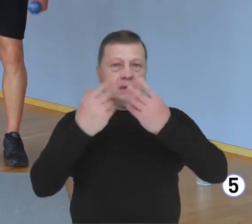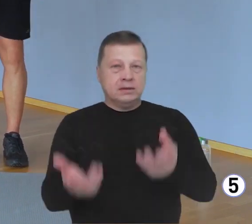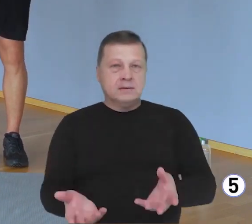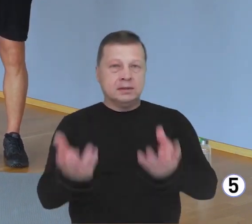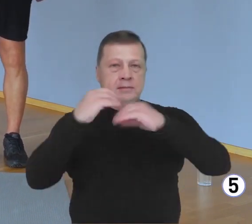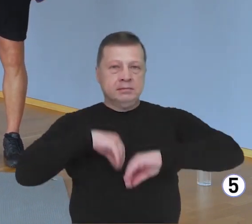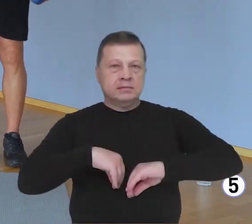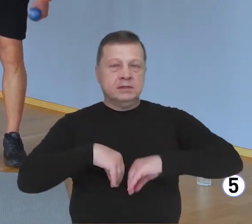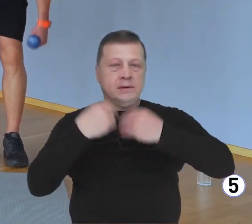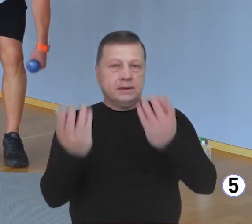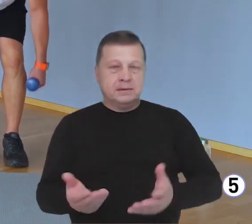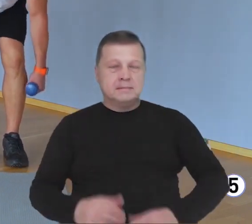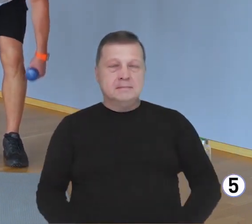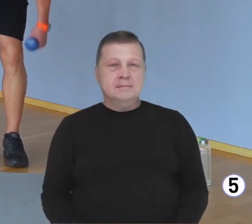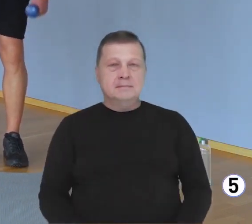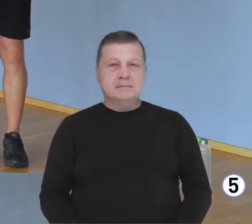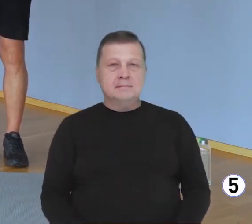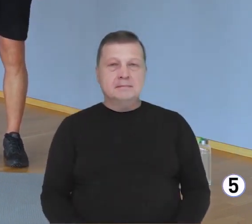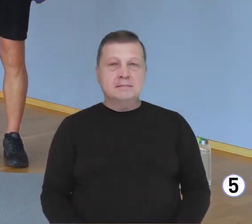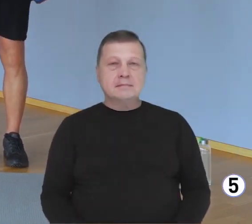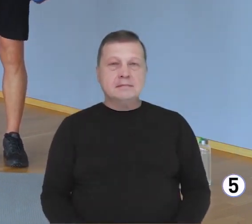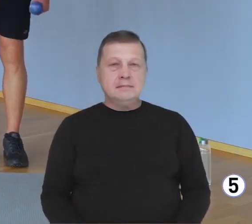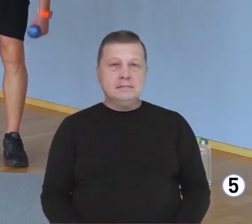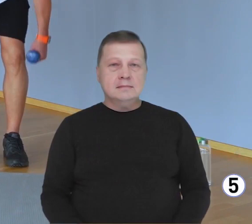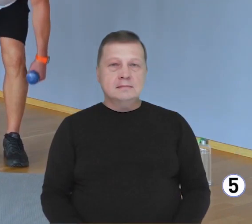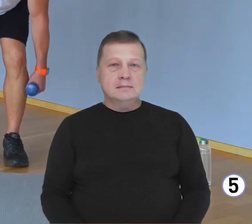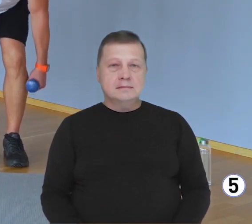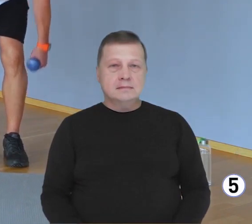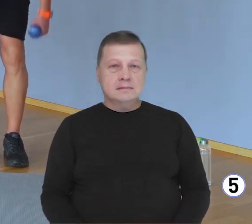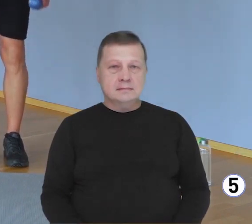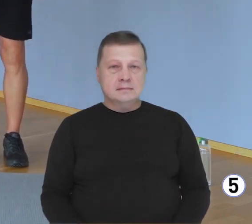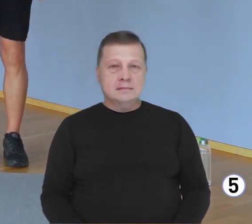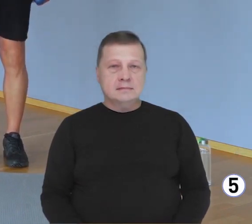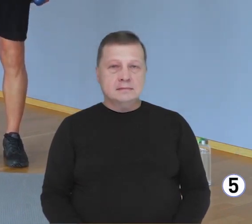Dech, wydech, dech, dech i wydech.